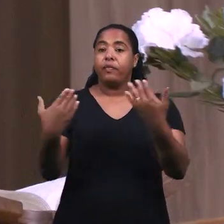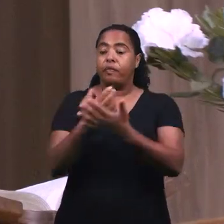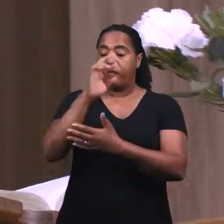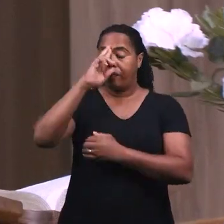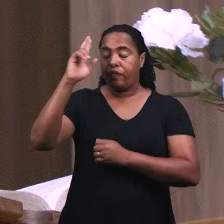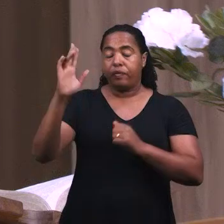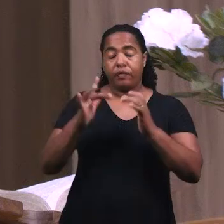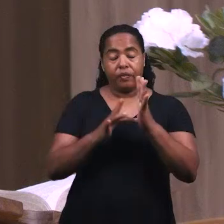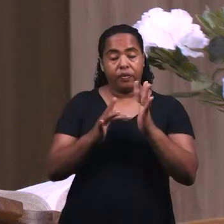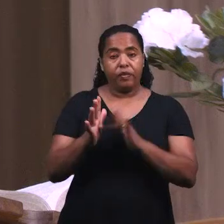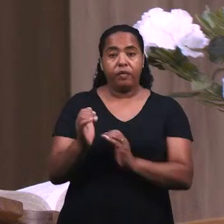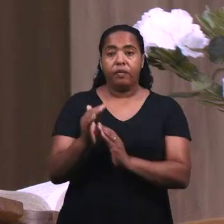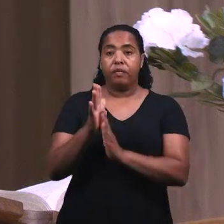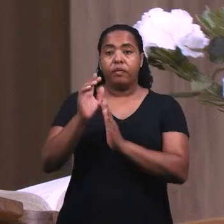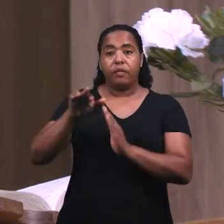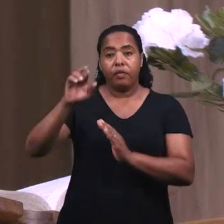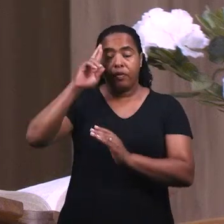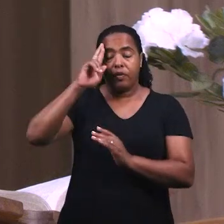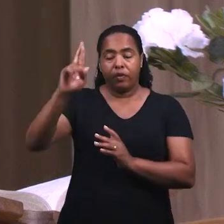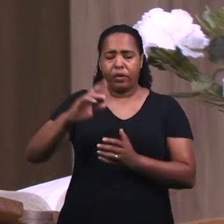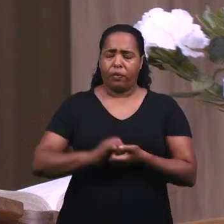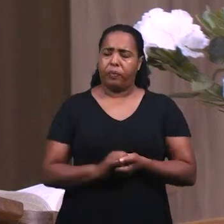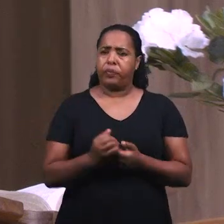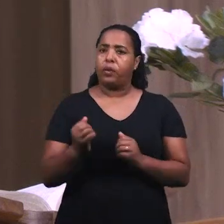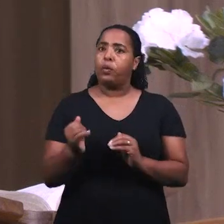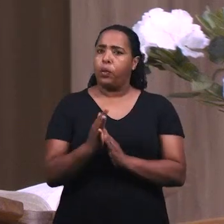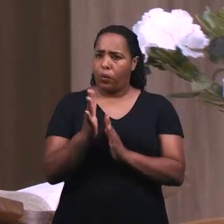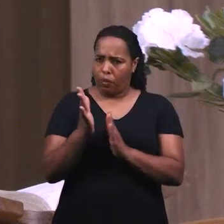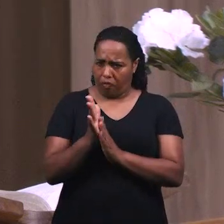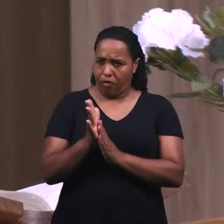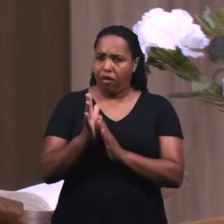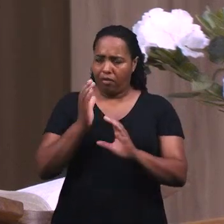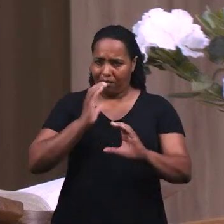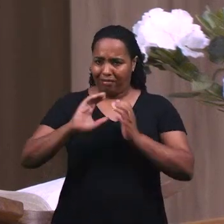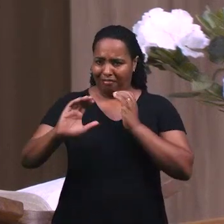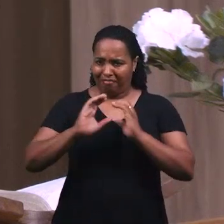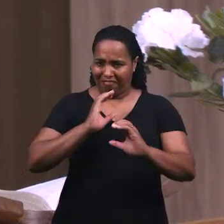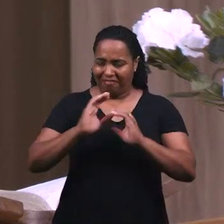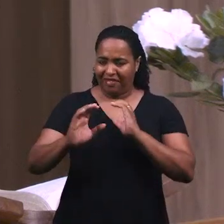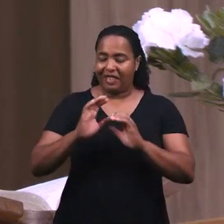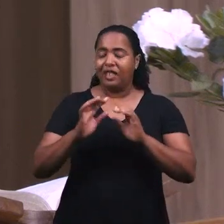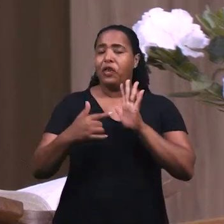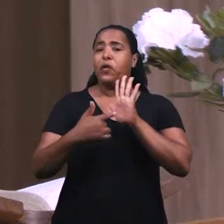Gloire à Jésus, loué soit le nom du Seigneur. Cette louange que nous venons de chanter,